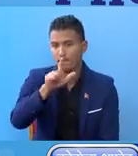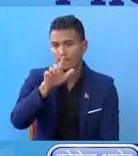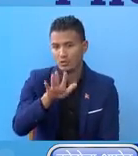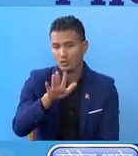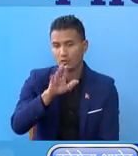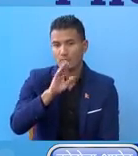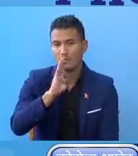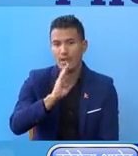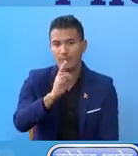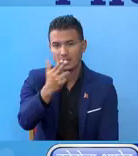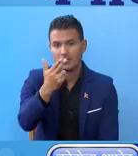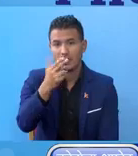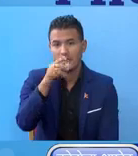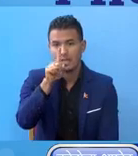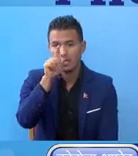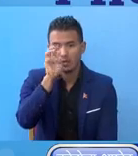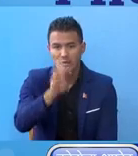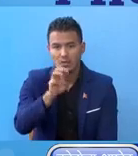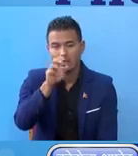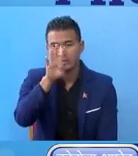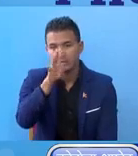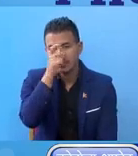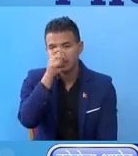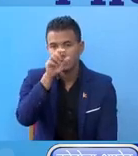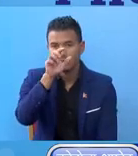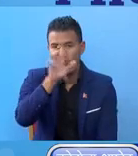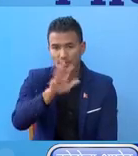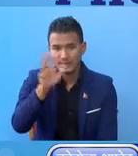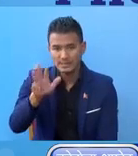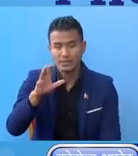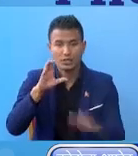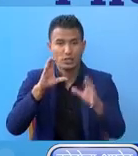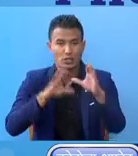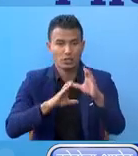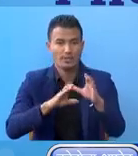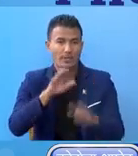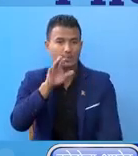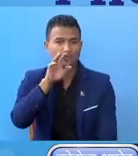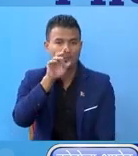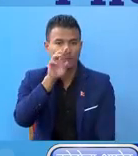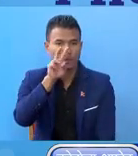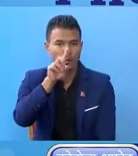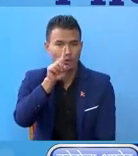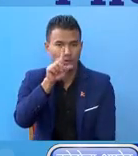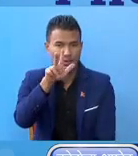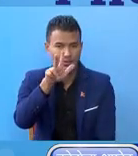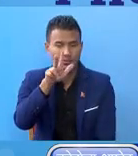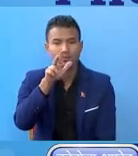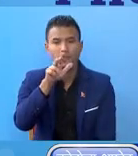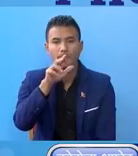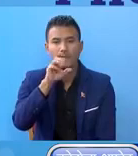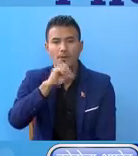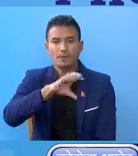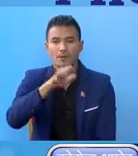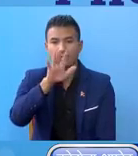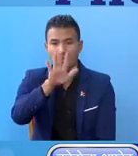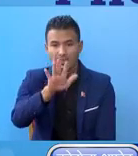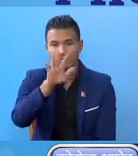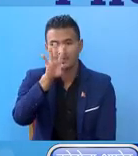3,675, बागमती प्रदेशमा 1,499, गण्डकी प्रदेशमा 18, प्रदेश